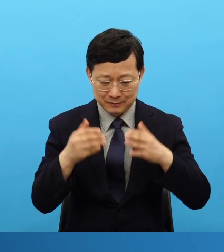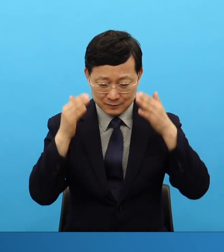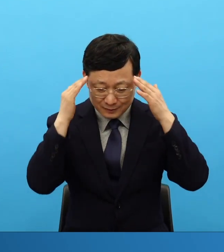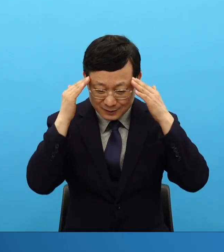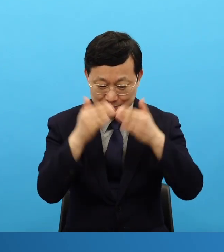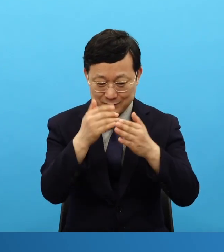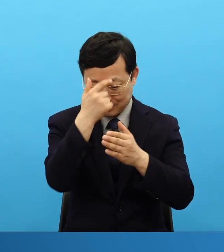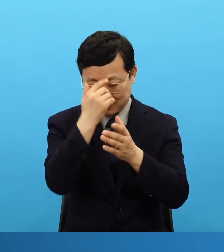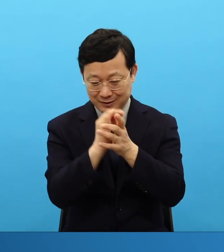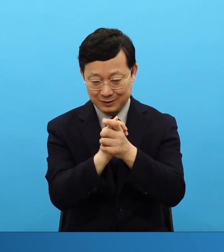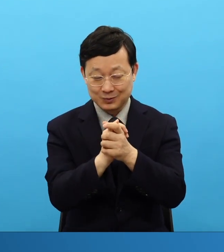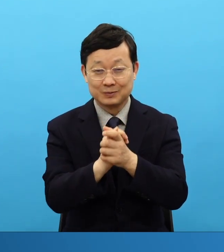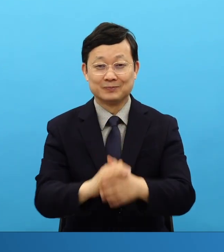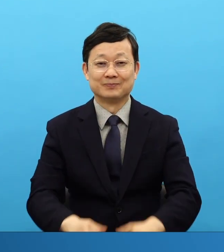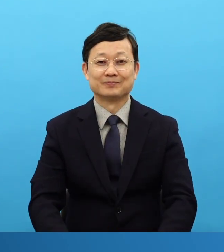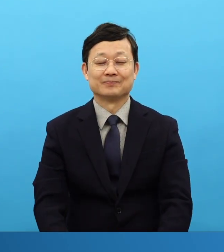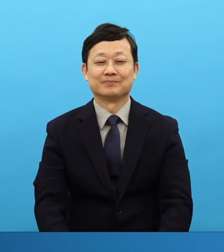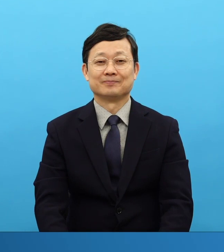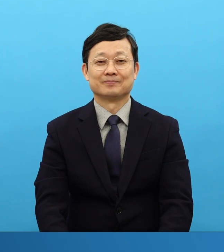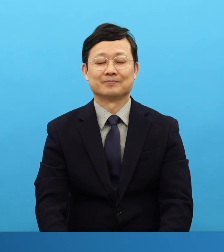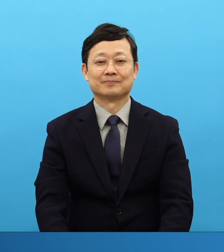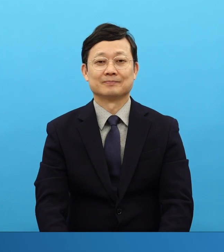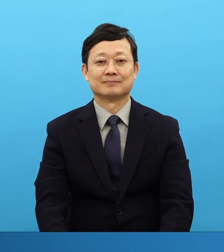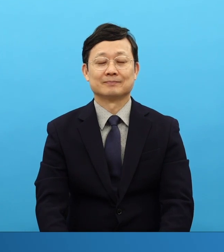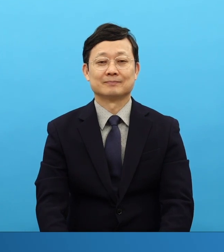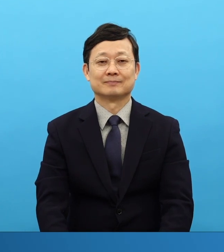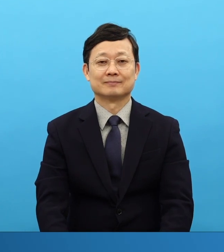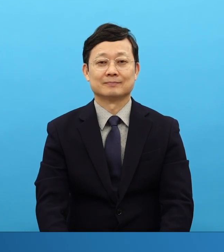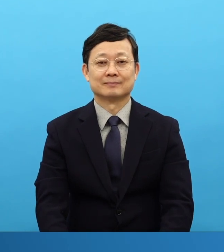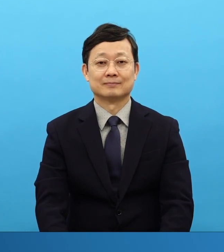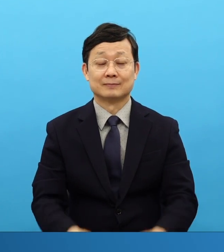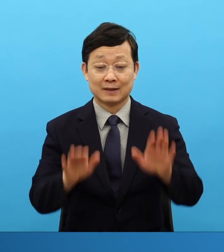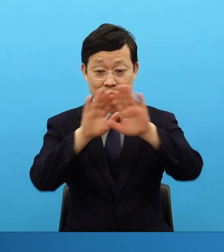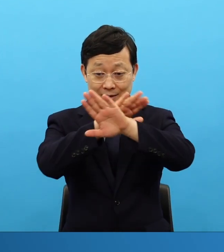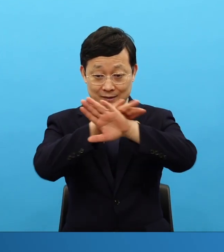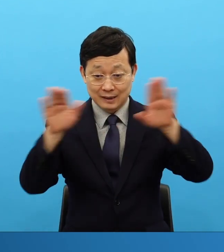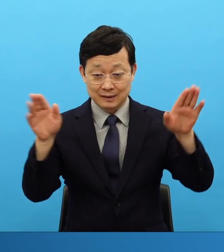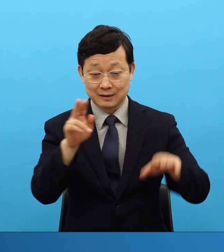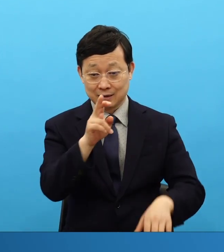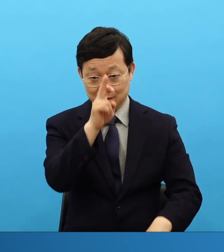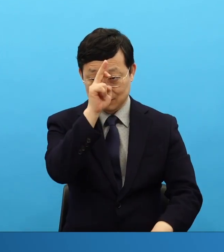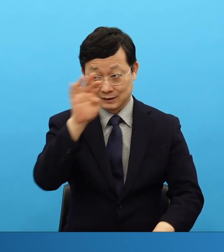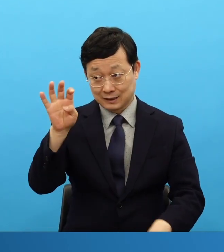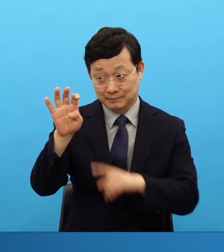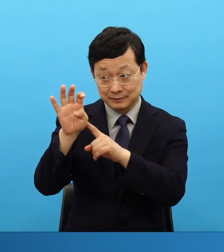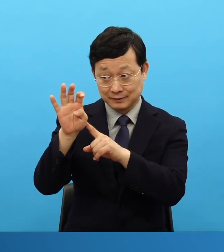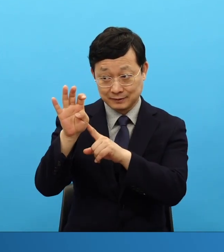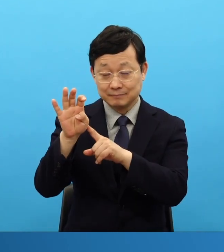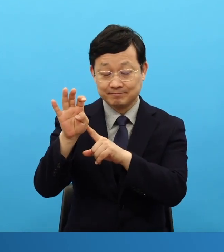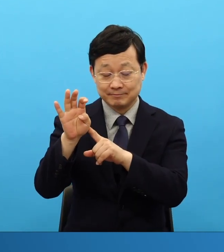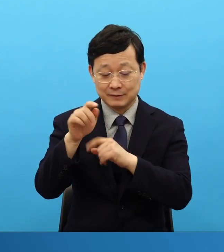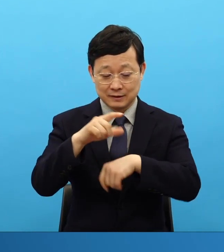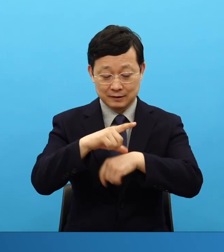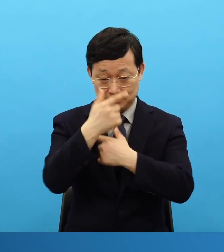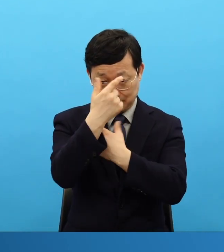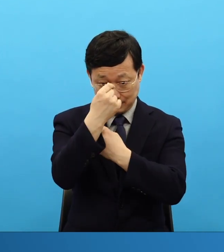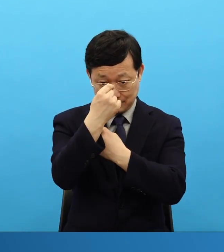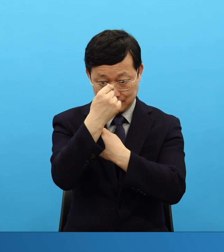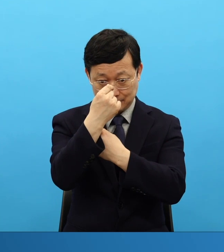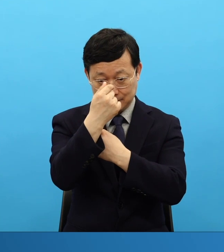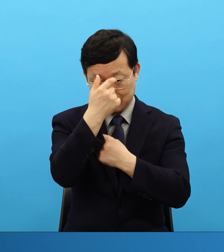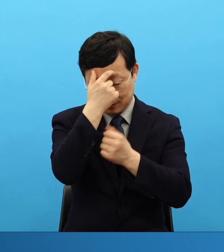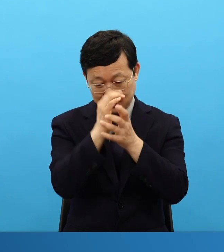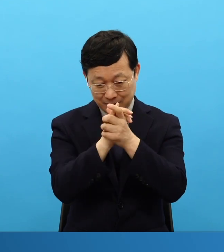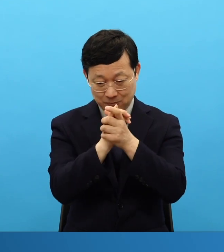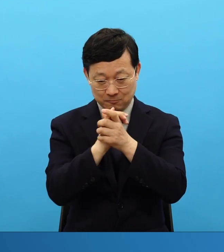始まり 6시 반에 전신도의 祈りが 始まります. 낮 12시 40분에 멈추는 정식 기도가 진행됩니다. 또 昼の